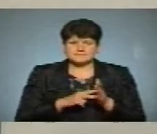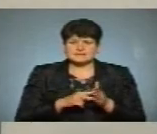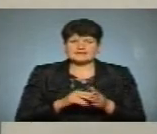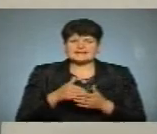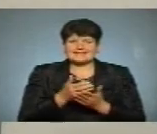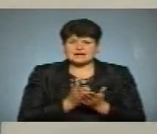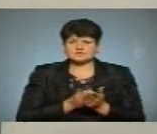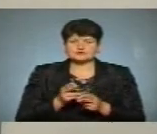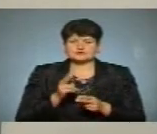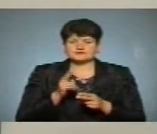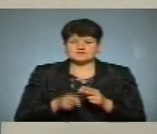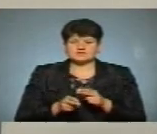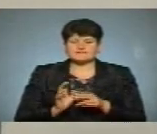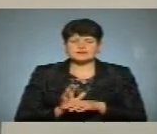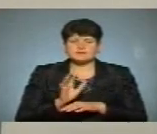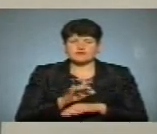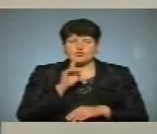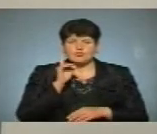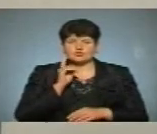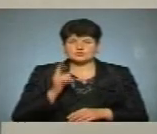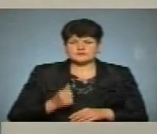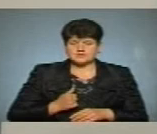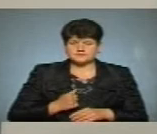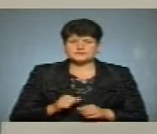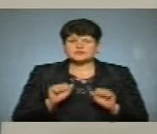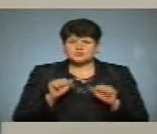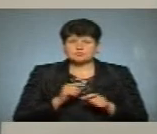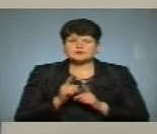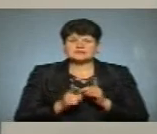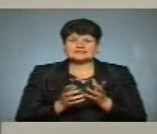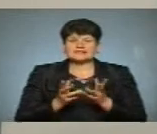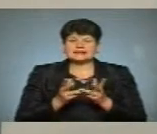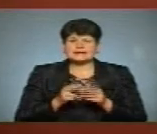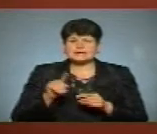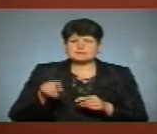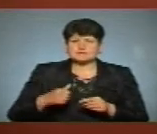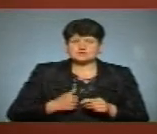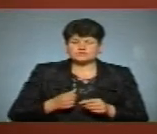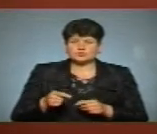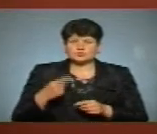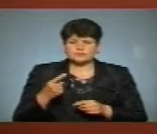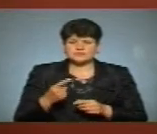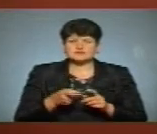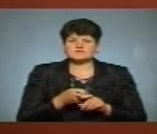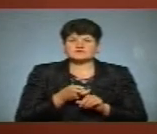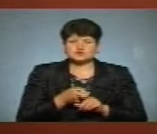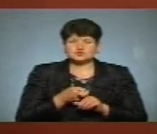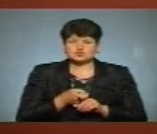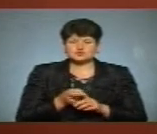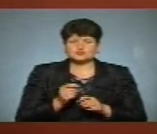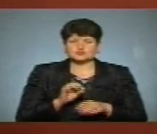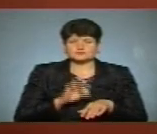завершити відправку молоді до війська. А чи може змінитися кількість призовників з Тернопільщини у зв'язку з пандемією